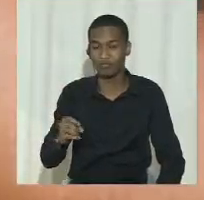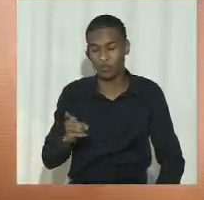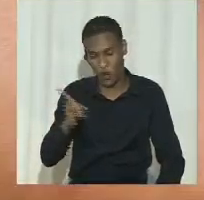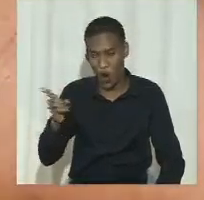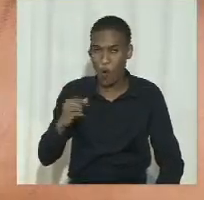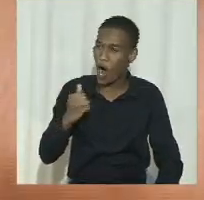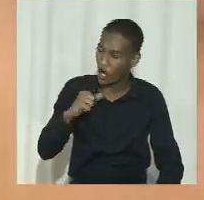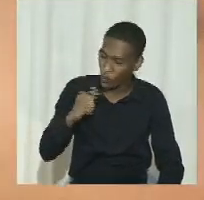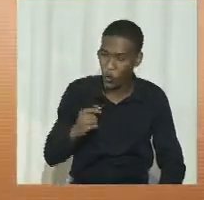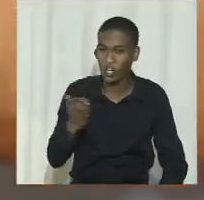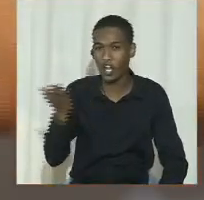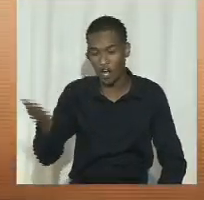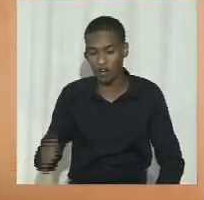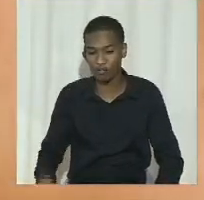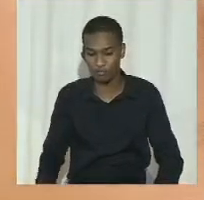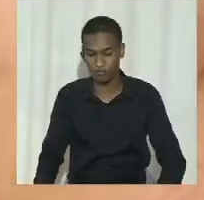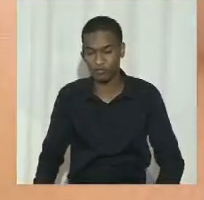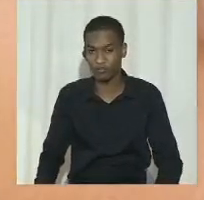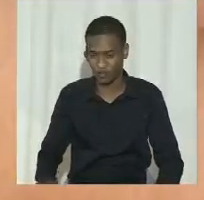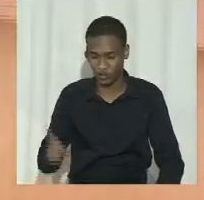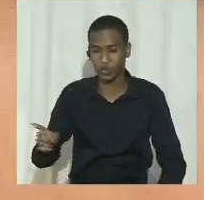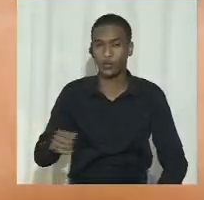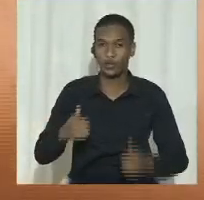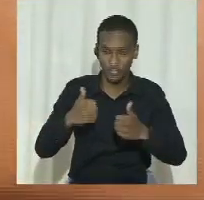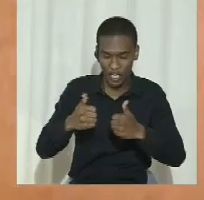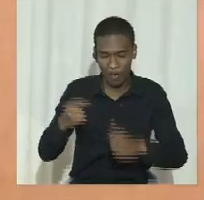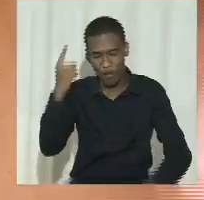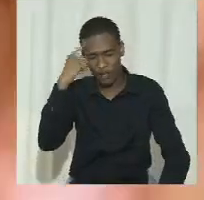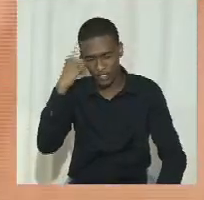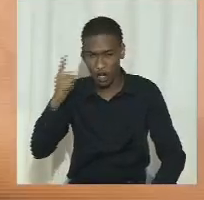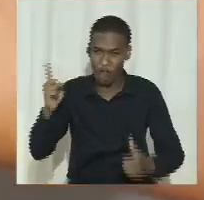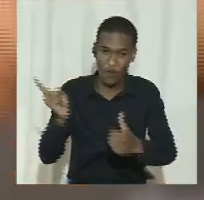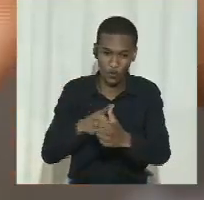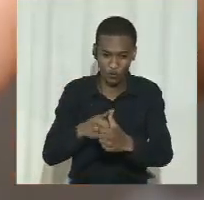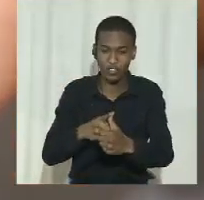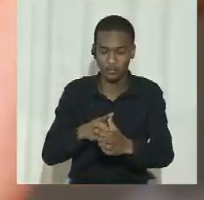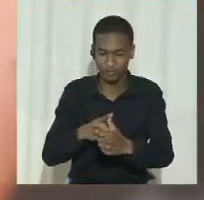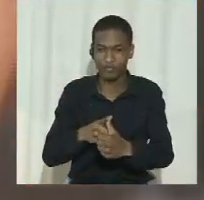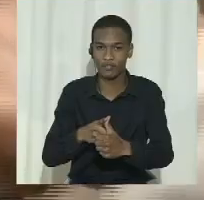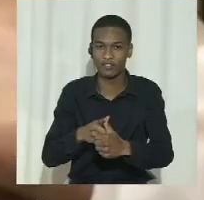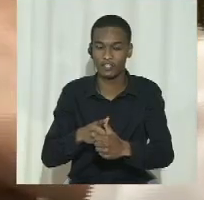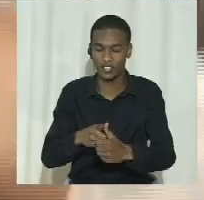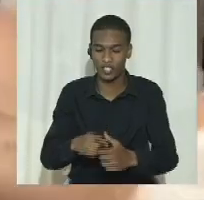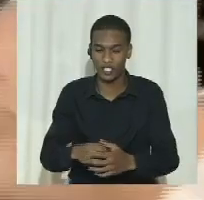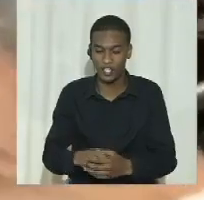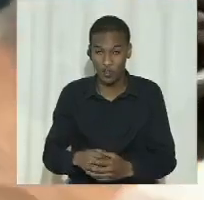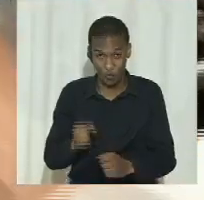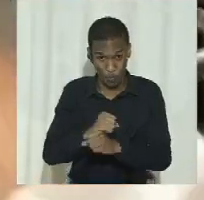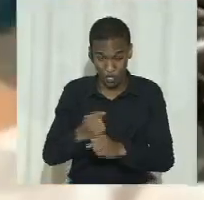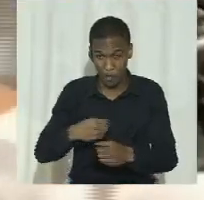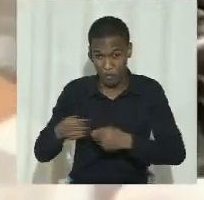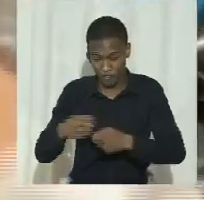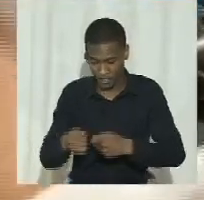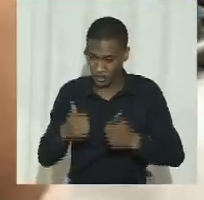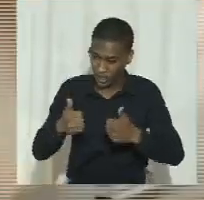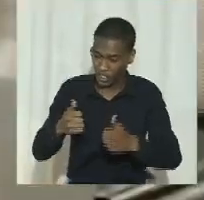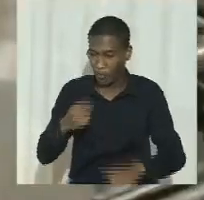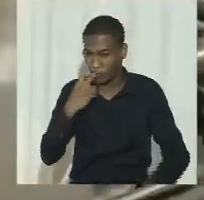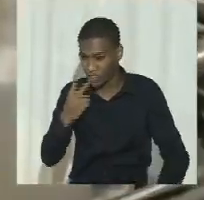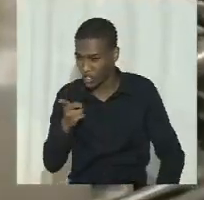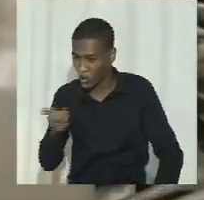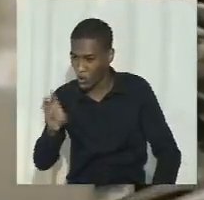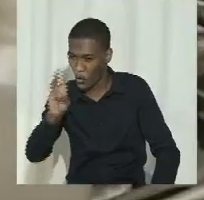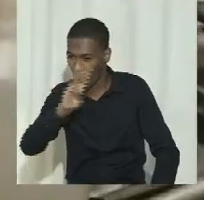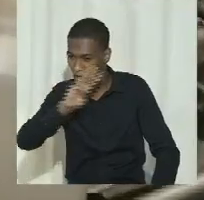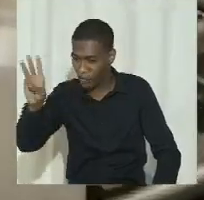iray. Io no tokony ho amarinina voalohany rehefa hividy an'izay gel izay. Ankoatr'izay, misy ireo singa